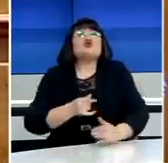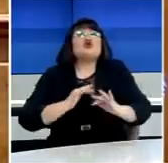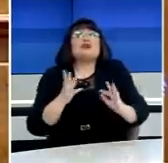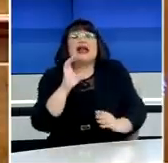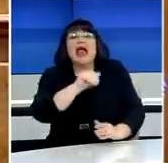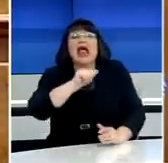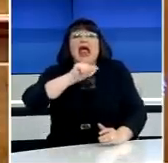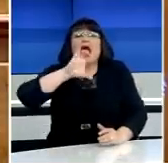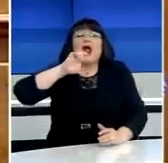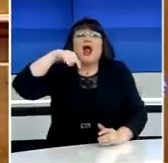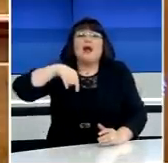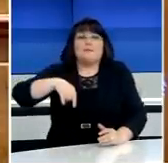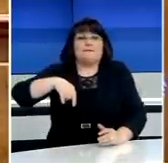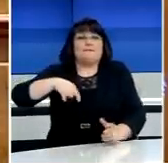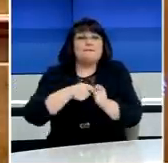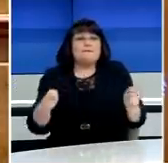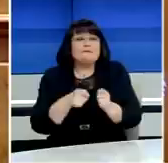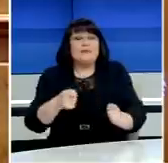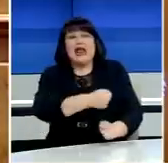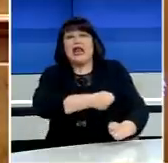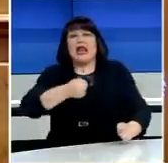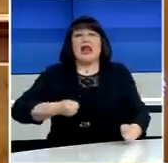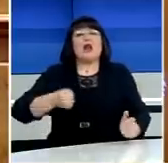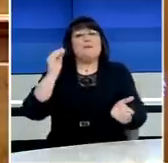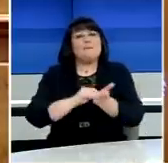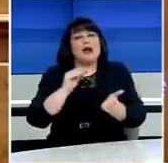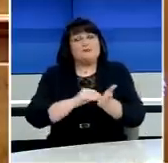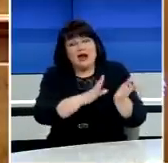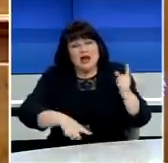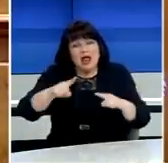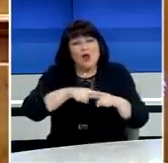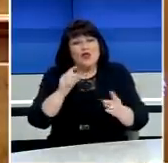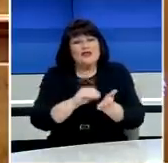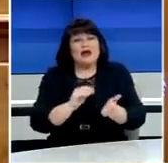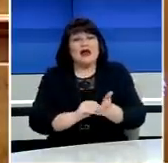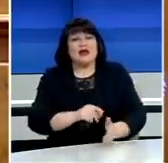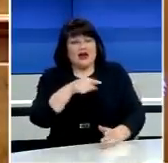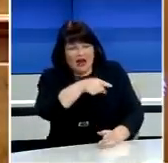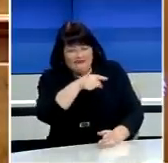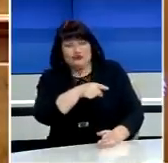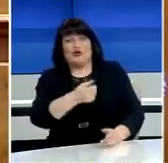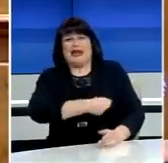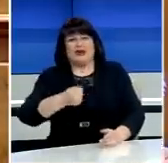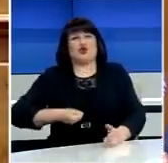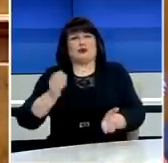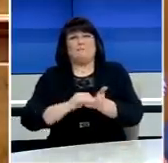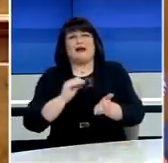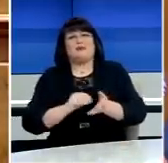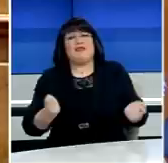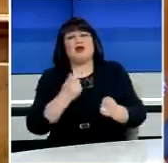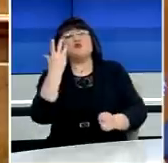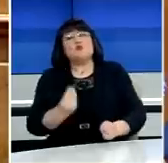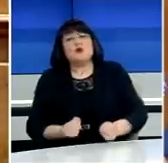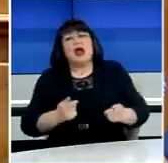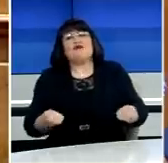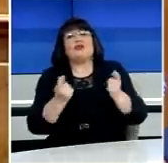του ΑΕΠ των δημοσιονομικών μέτρων λιτότητας που θα ξαναφέρετε στον ελληνικό λαό, γιατί αυτή είναι η δική σας παρακαταθήκη και αυτή είναι η δική σας συνήθεια,